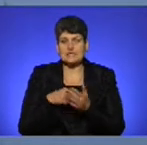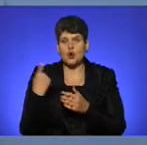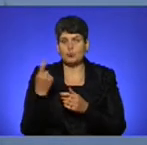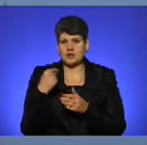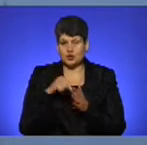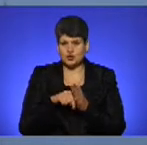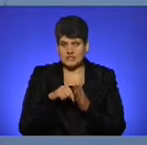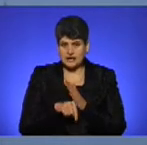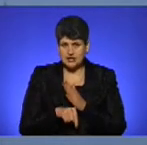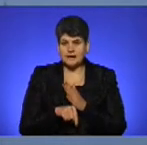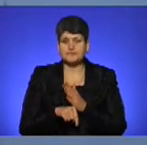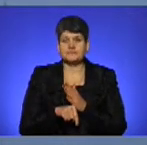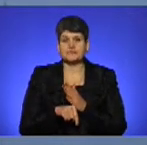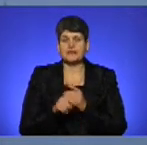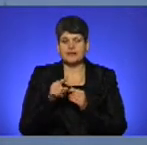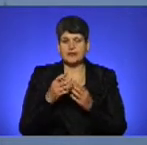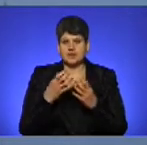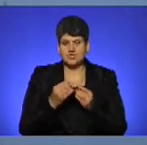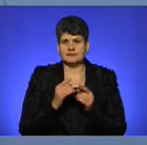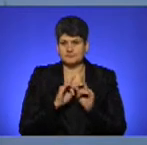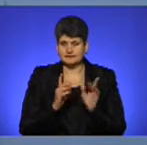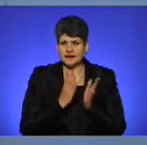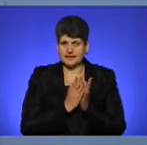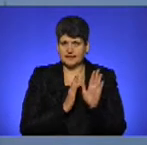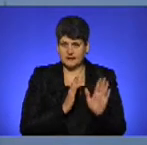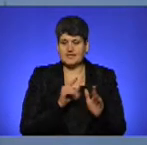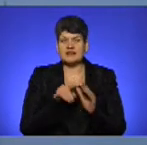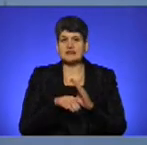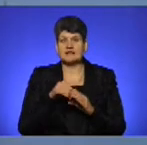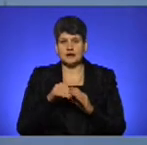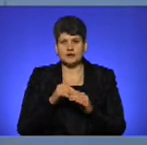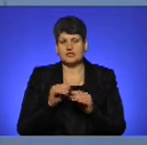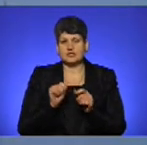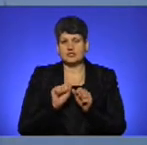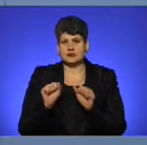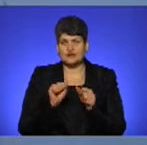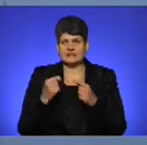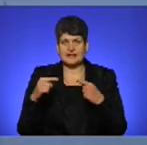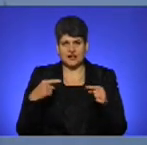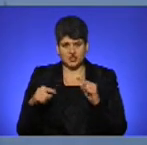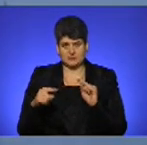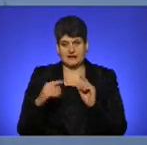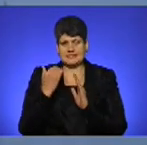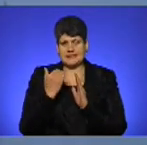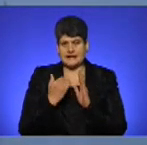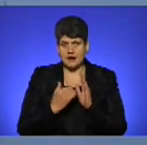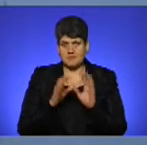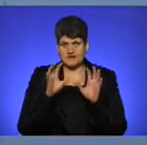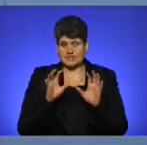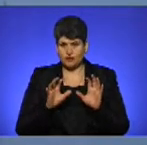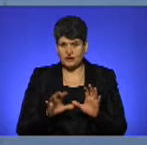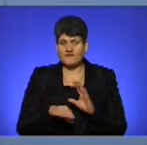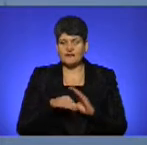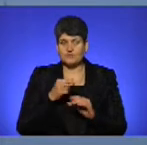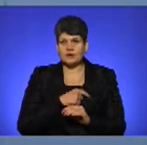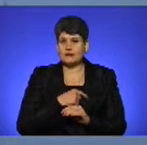крім часу, що міста обласного значення, там є ще своя специфіка, їхні вибори врегульовані ще окремими статтями закону, вибори депутатів